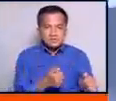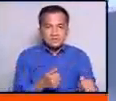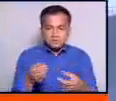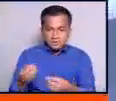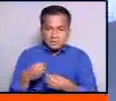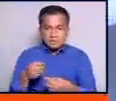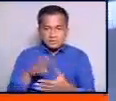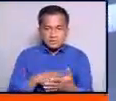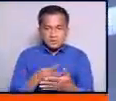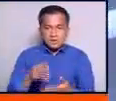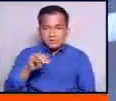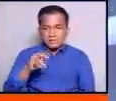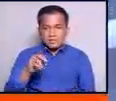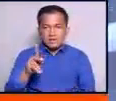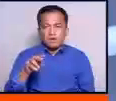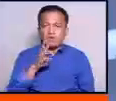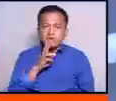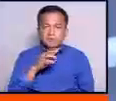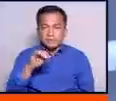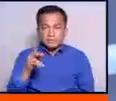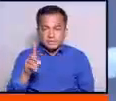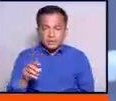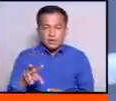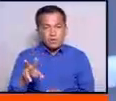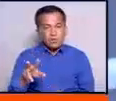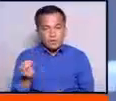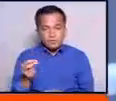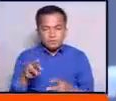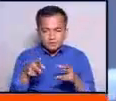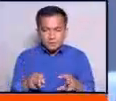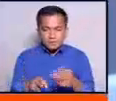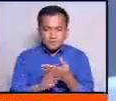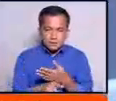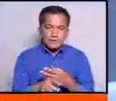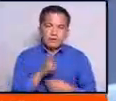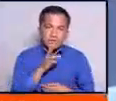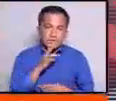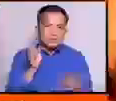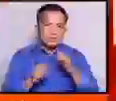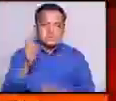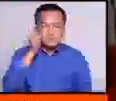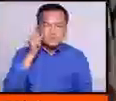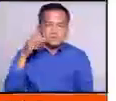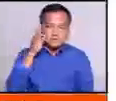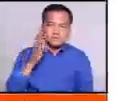na schedule ng Manila Water at Manila kung kailan mapuputol at ibabalik ang supply ng tubig. Umaaksyon si Shal Francisco.